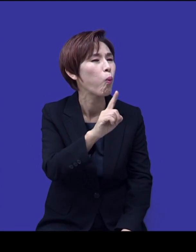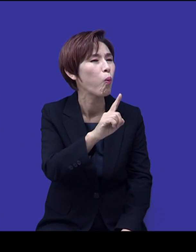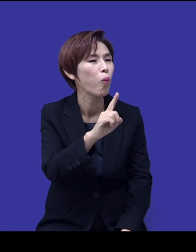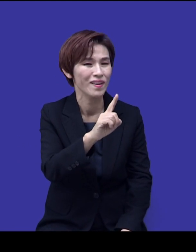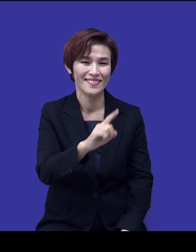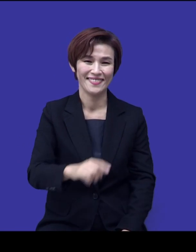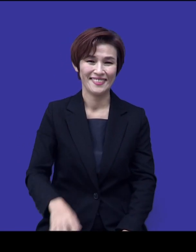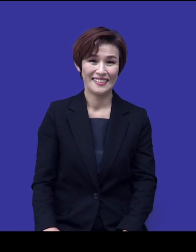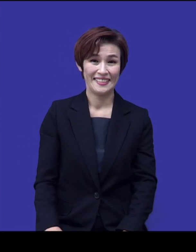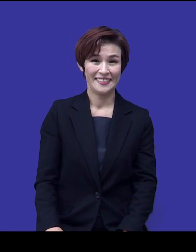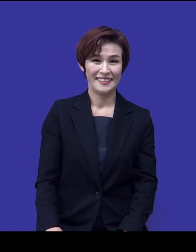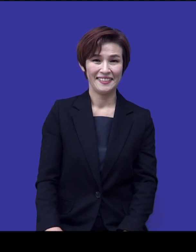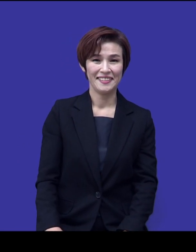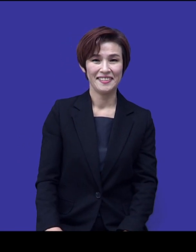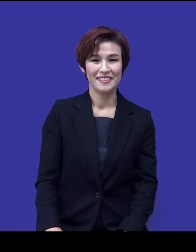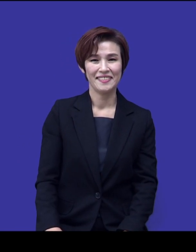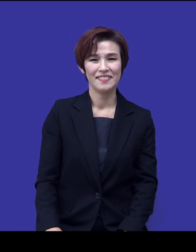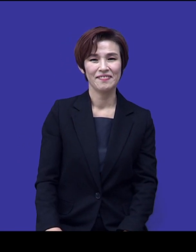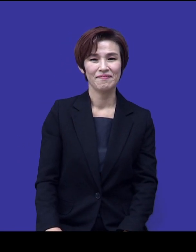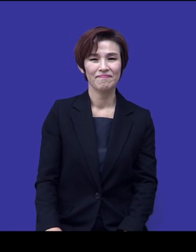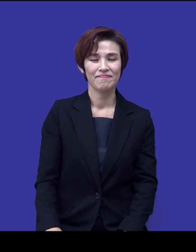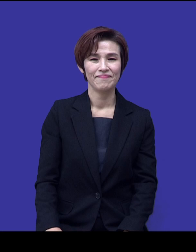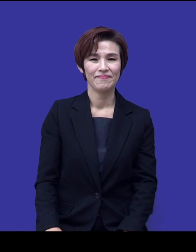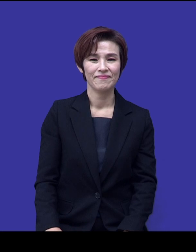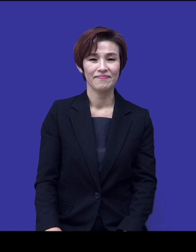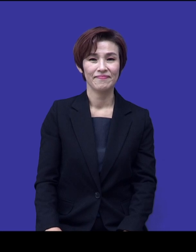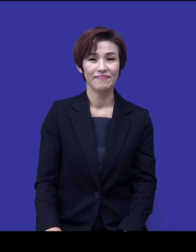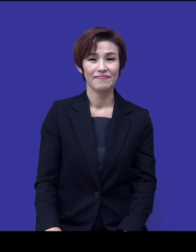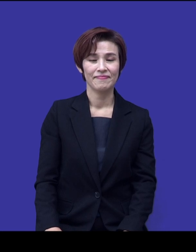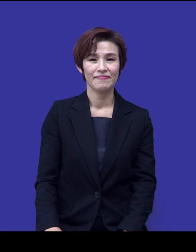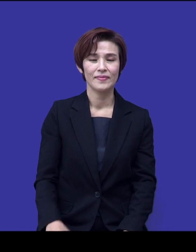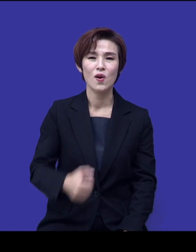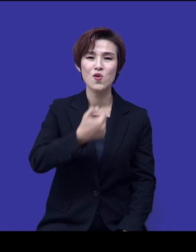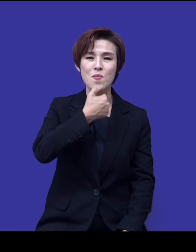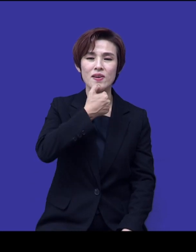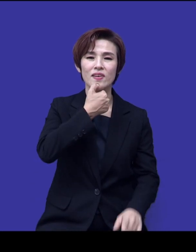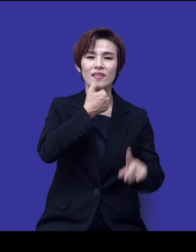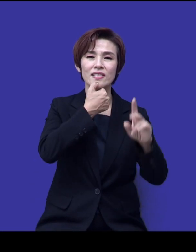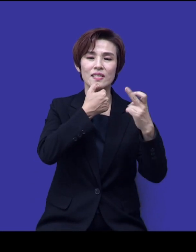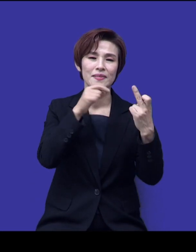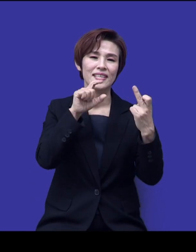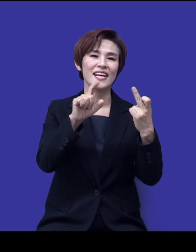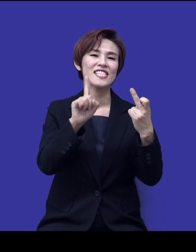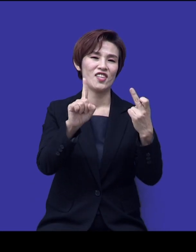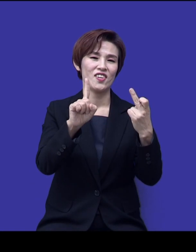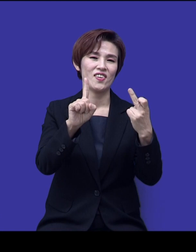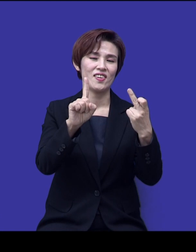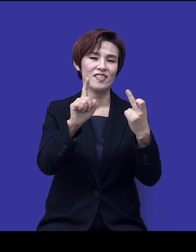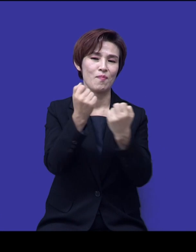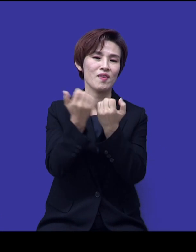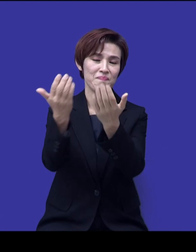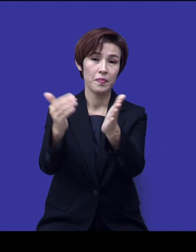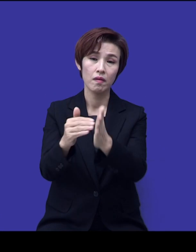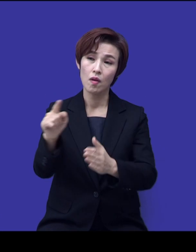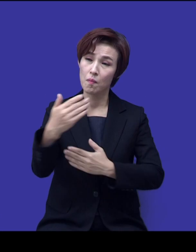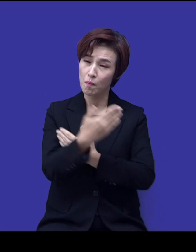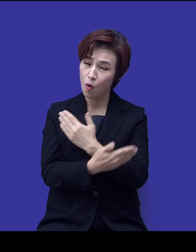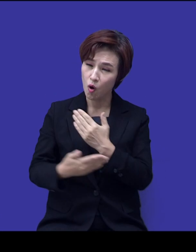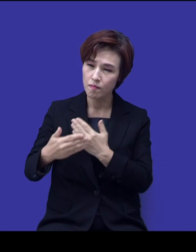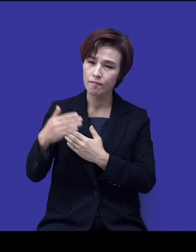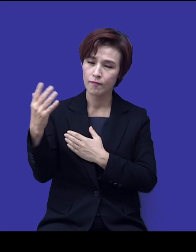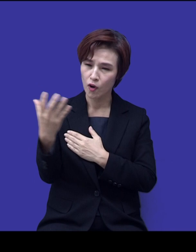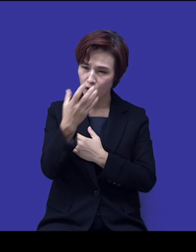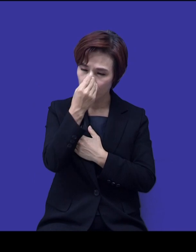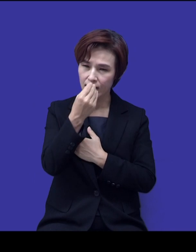거야. 그런 눈으로 쳐다보더군요. 그때 제가 로마서 12장 1절을 이야기했어요. 네. 네 몸을 거룩한 산